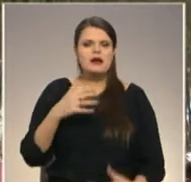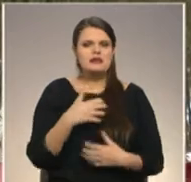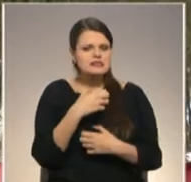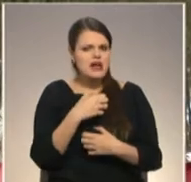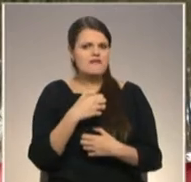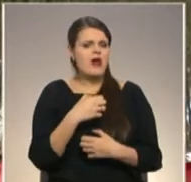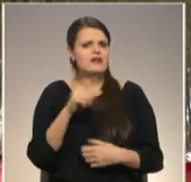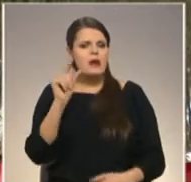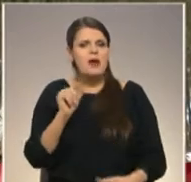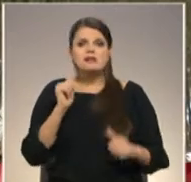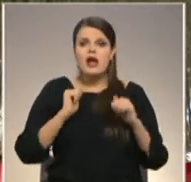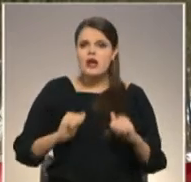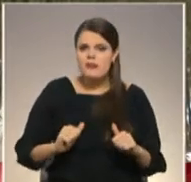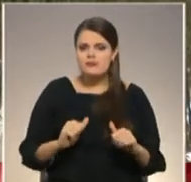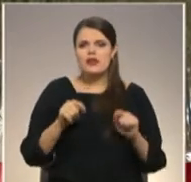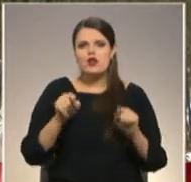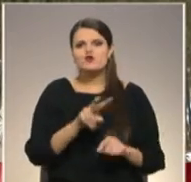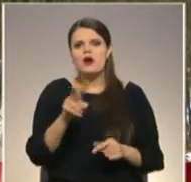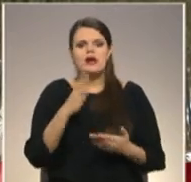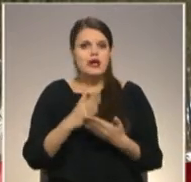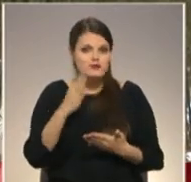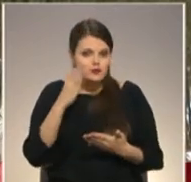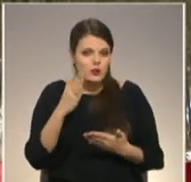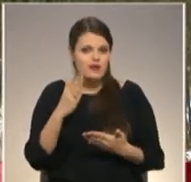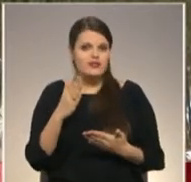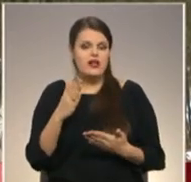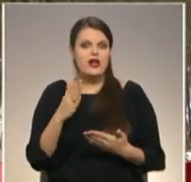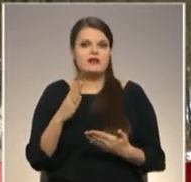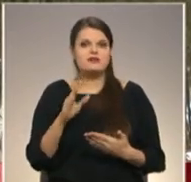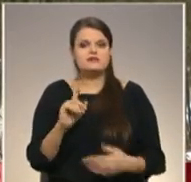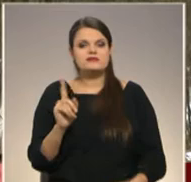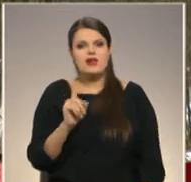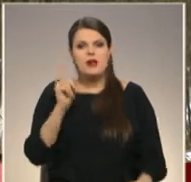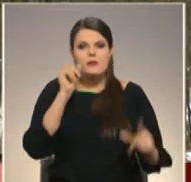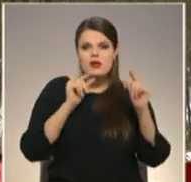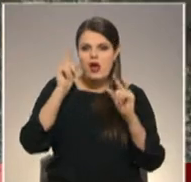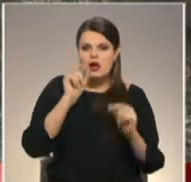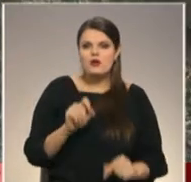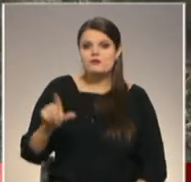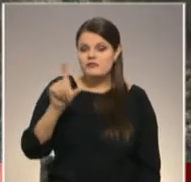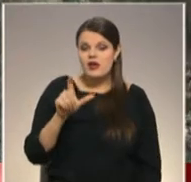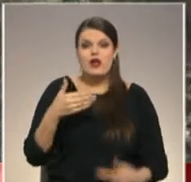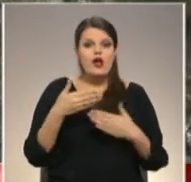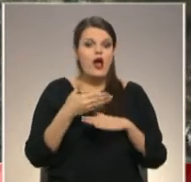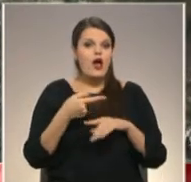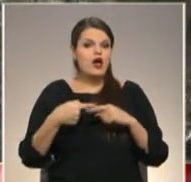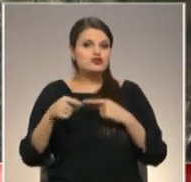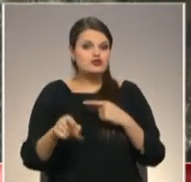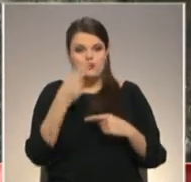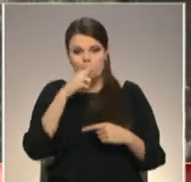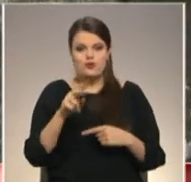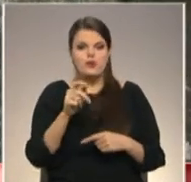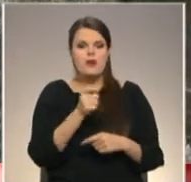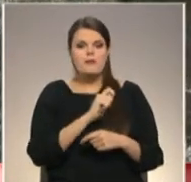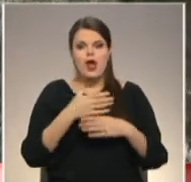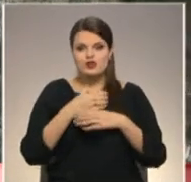savaldīgi, ja? Mazāk apmierināti ar to, kas notiek. Ir miegainums. Atšķirībā no bērzu sulām, kļavu sulas